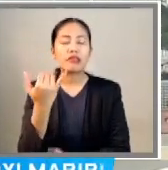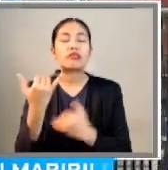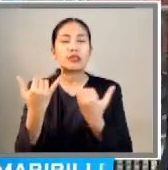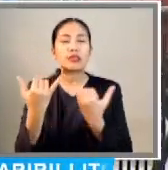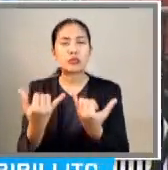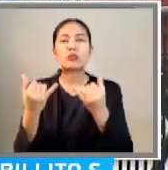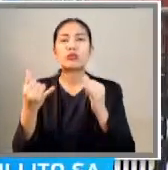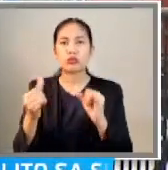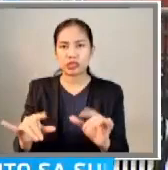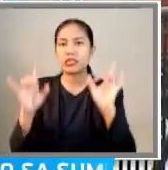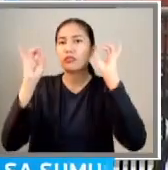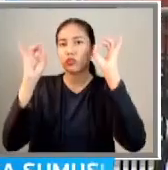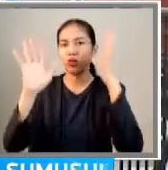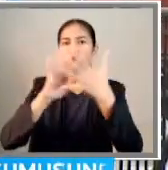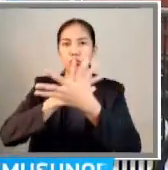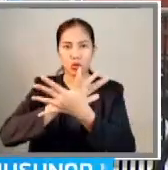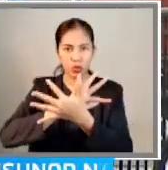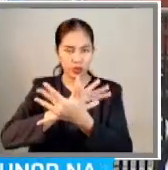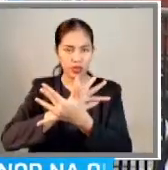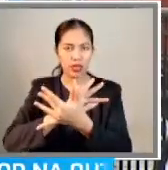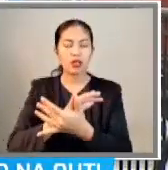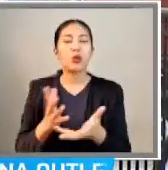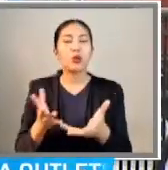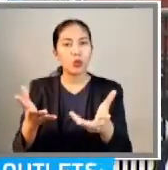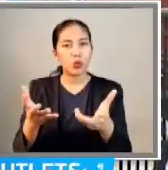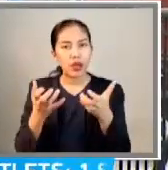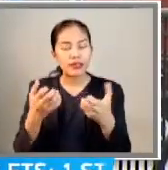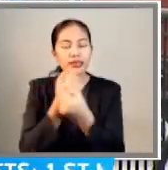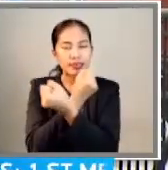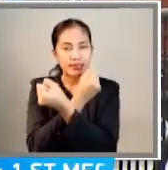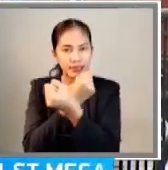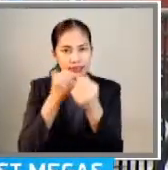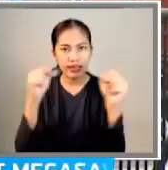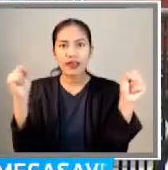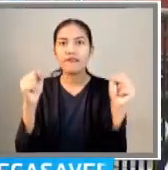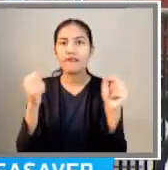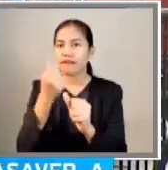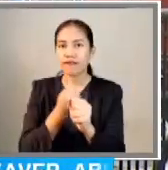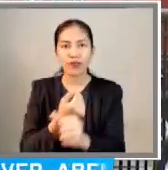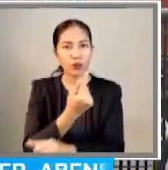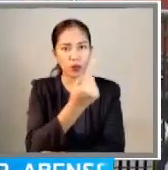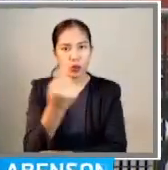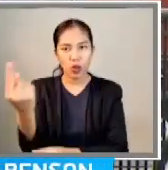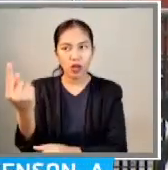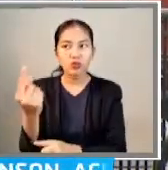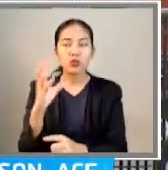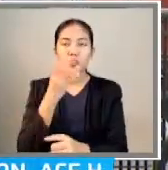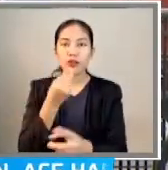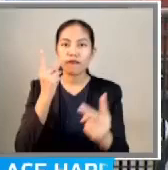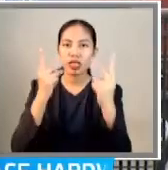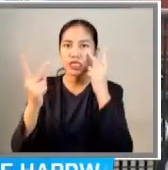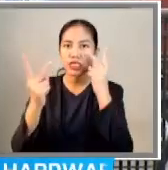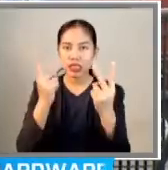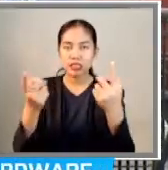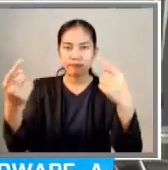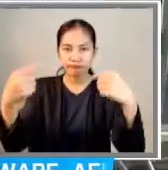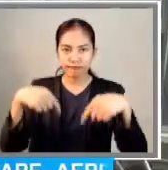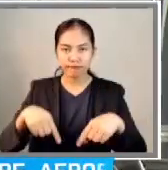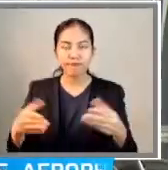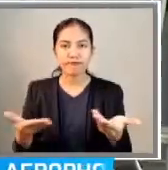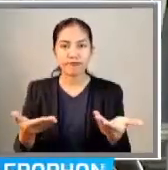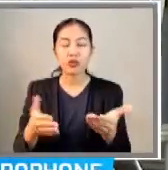pandemya at nais po nila na maging ligtas ang lahat ng debotong pupunta dito. Inaasahan po na mamaya sa